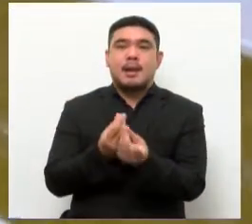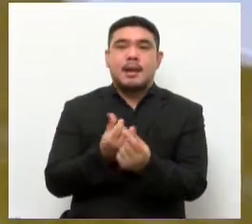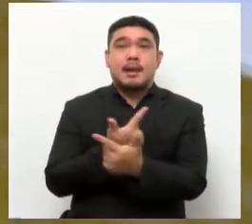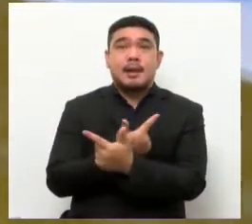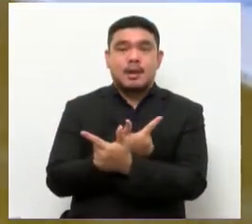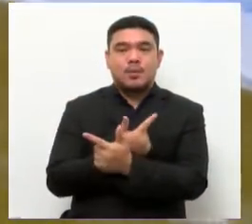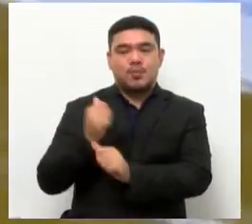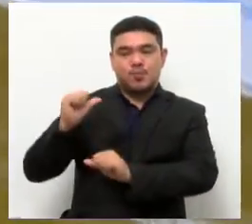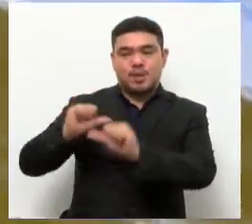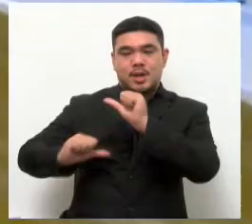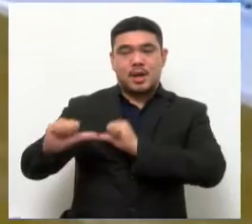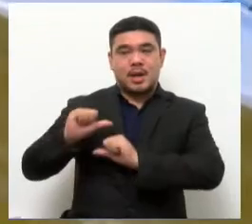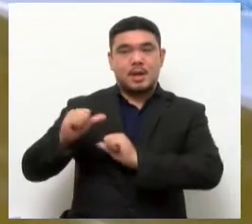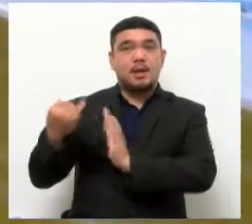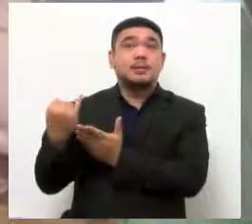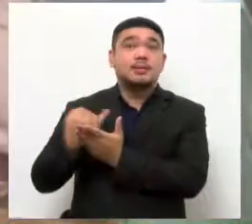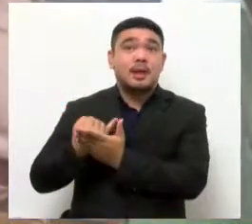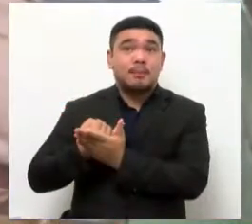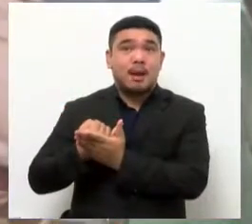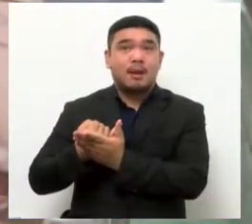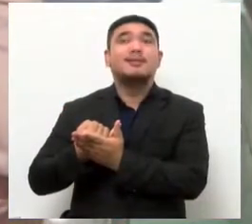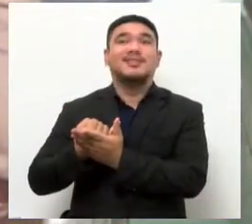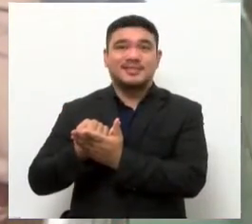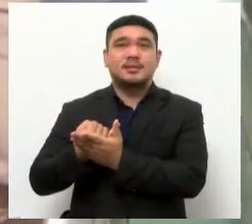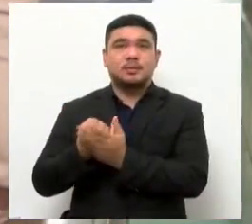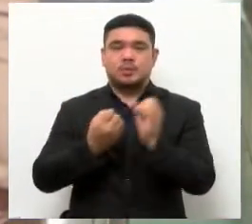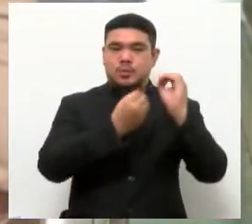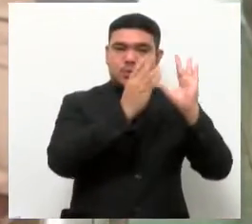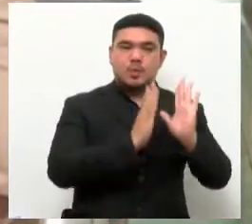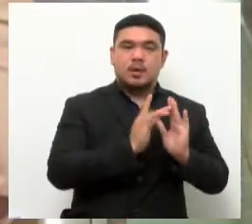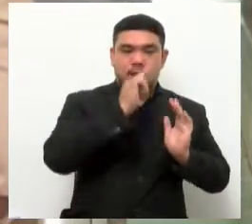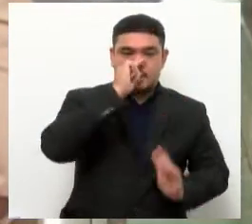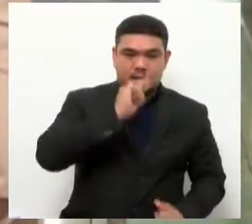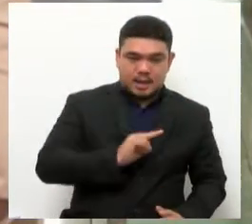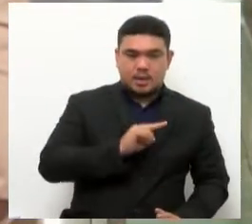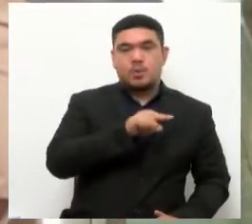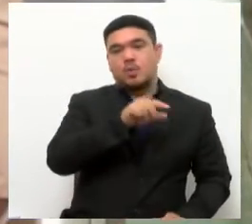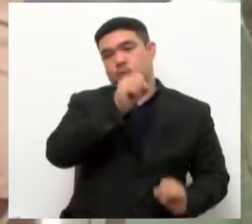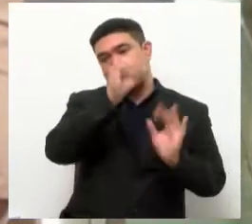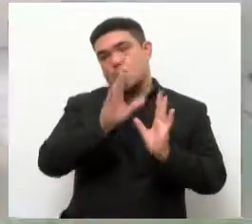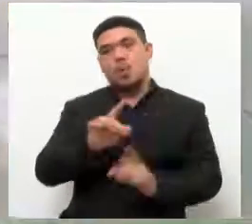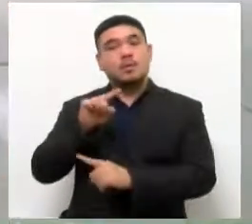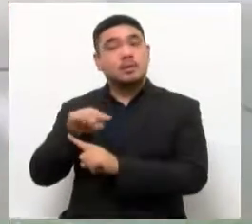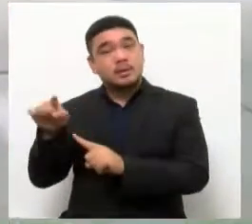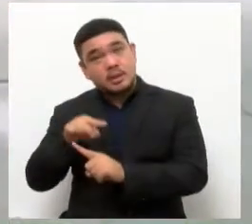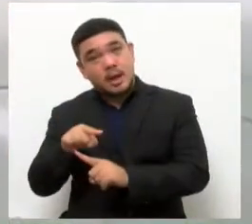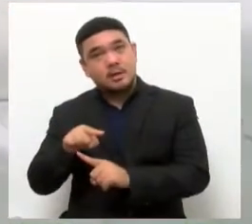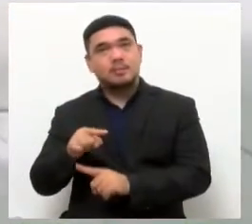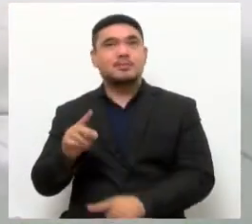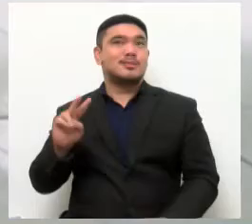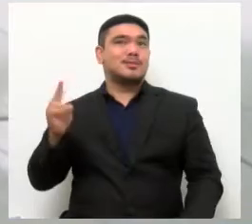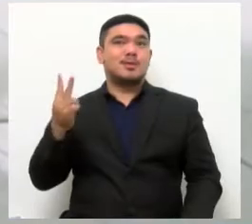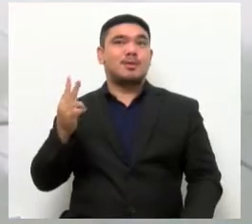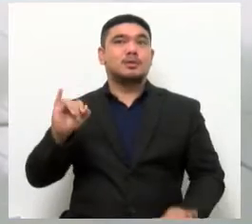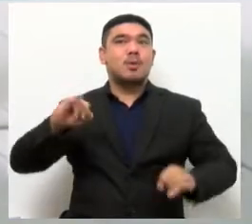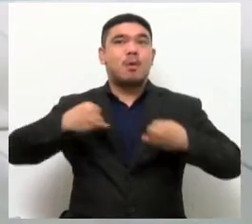ศาสตร์และศิลปะโดยมีคุณครูคนไทยสอนคู่กันนักเรียนก็ได้เรียนรู้กับครูต่างชาติที่เป็นเจ้าของ